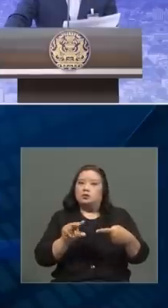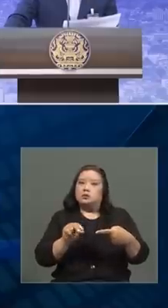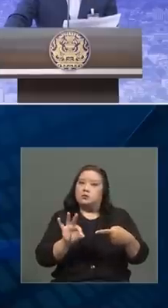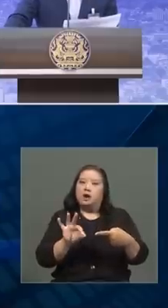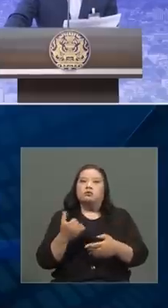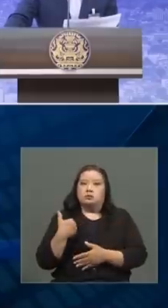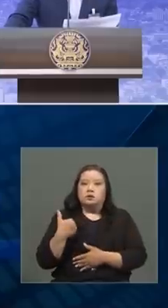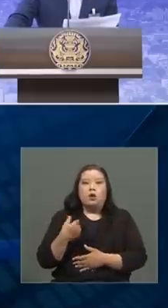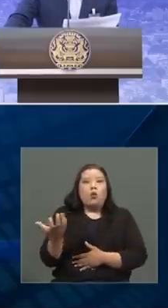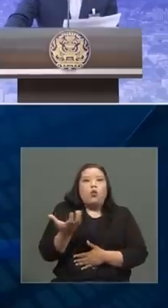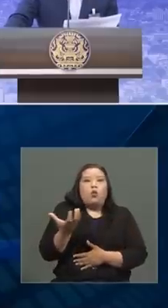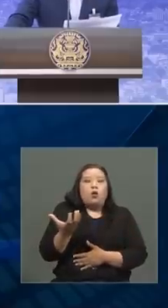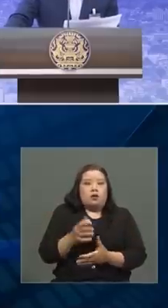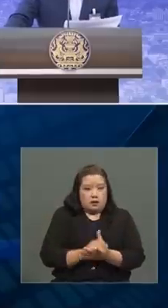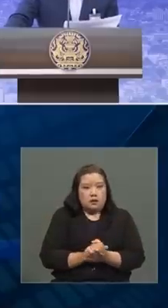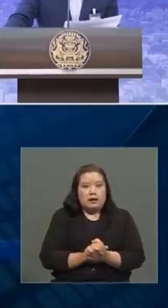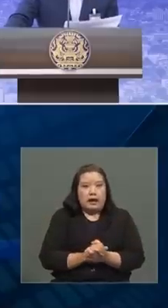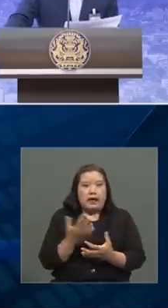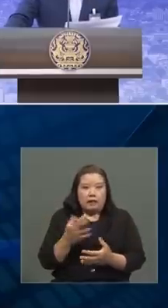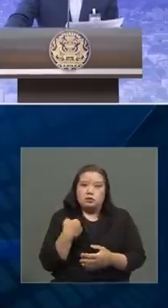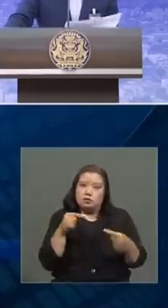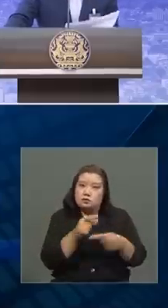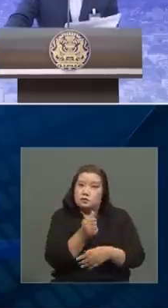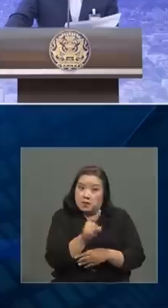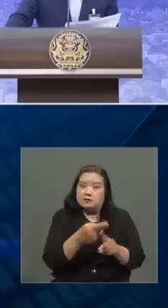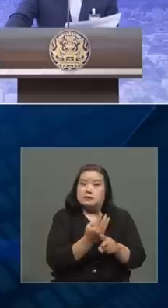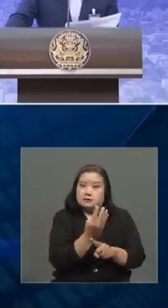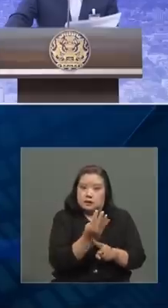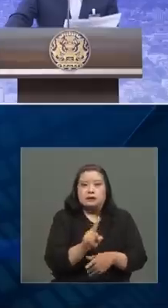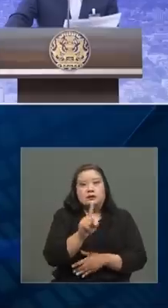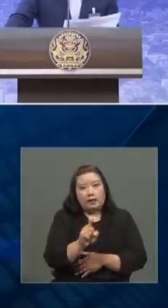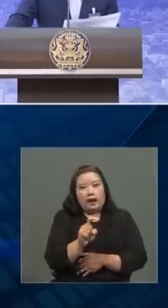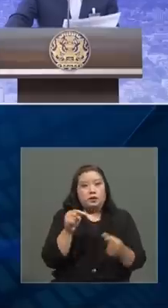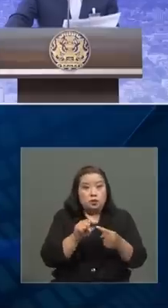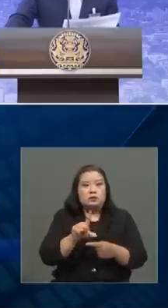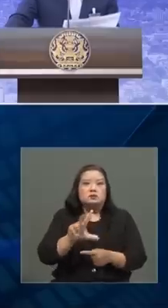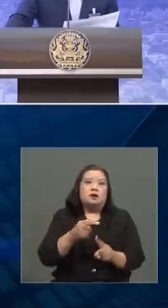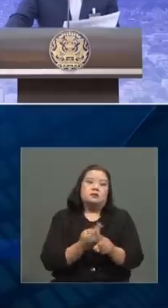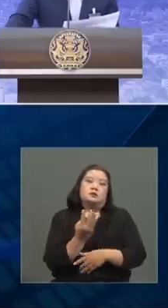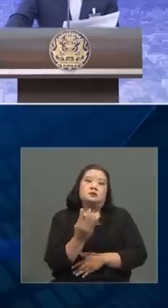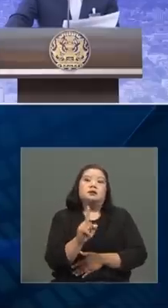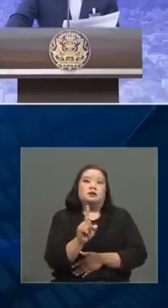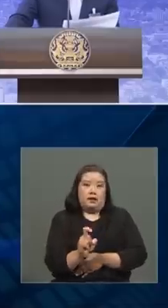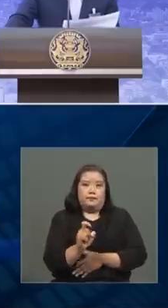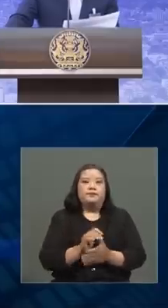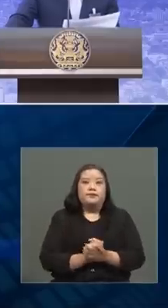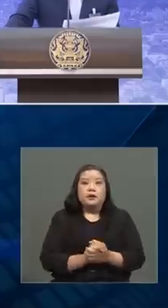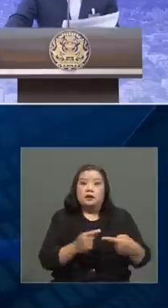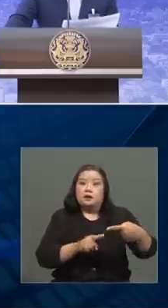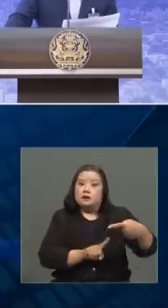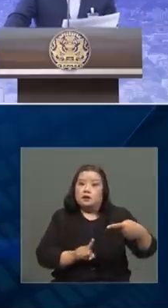มีอ้วนนะครับอาการตั้งแต่ 11แล้วก็พบเชื้อ 15เสียชีวิต 23รายสุดท้ายรายที่